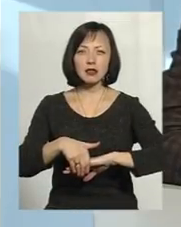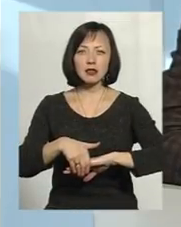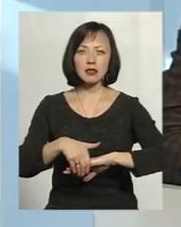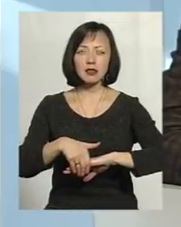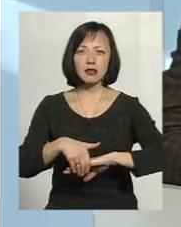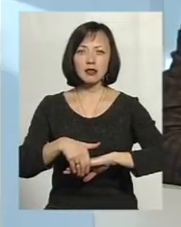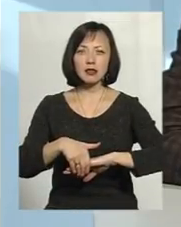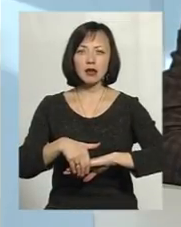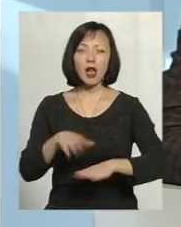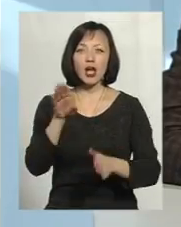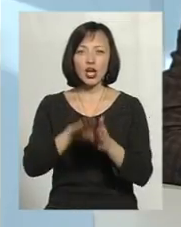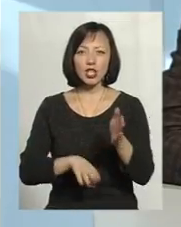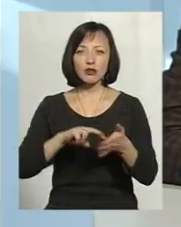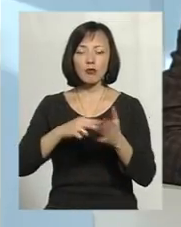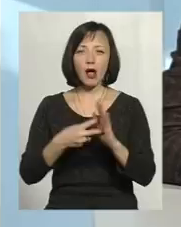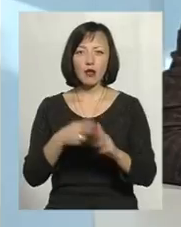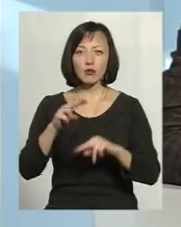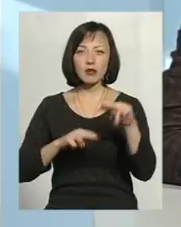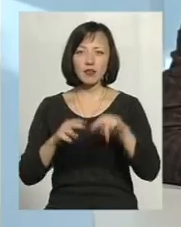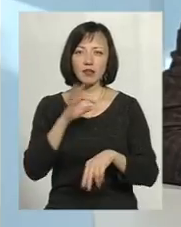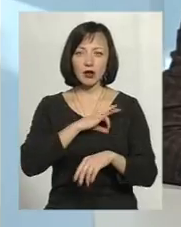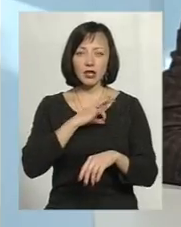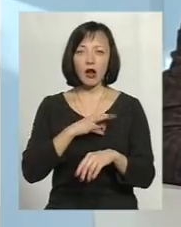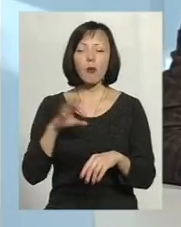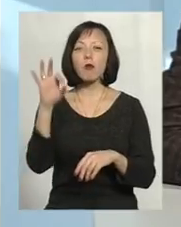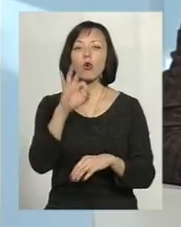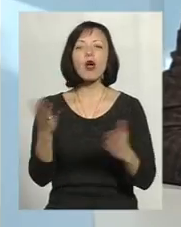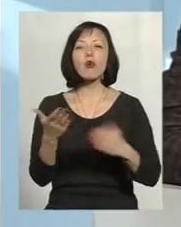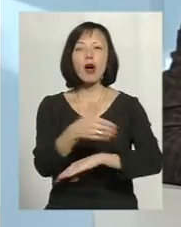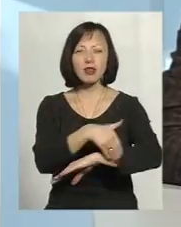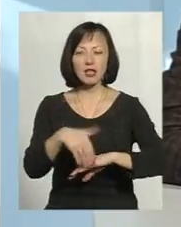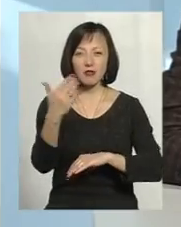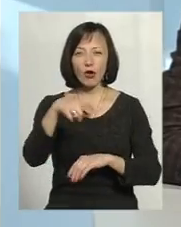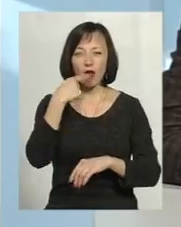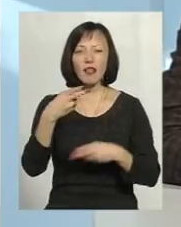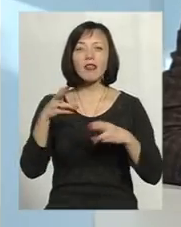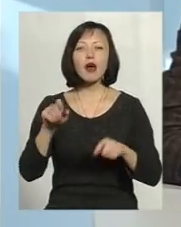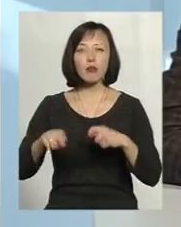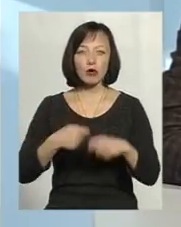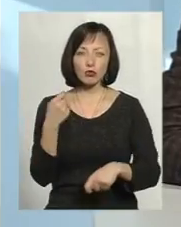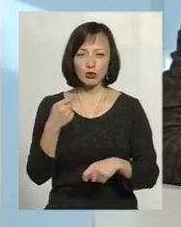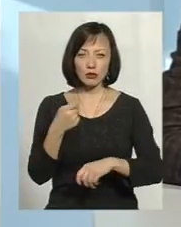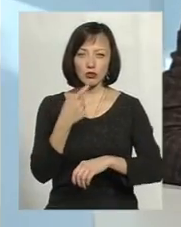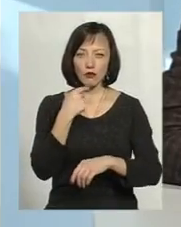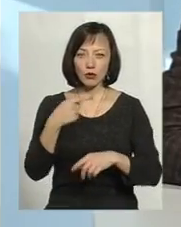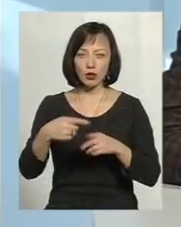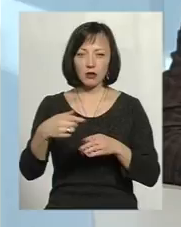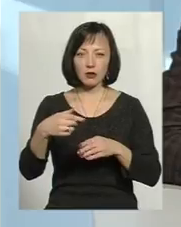гірше в плані будівництва і використання і так далі. І про яку адресу йдеться? Де порушення по червоних лініях?